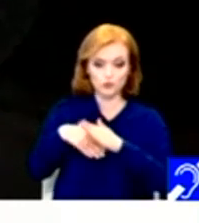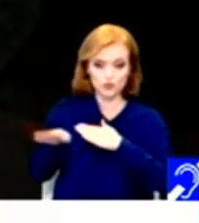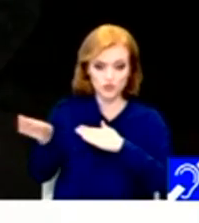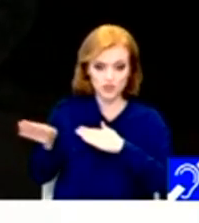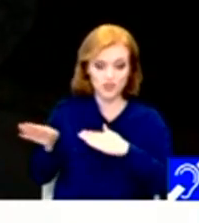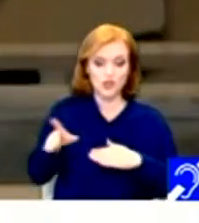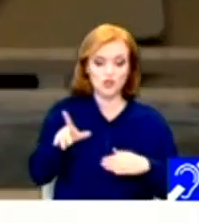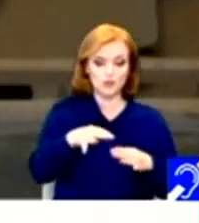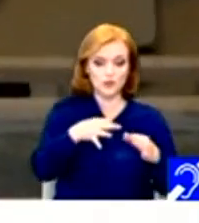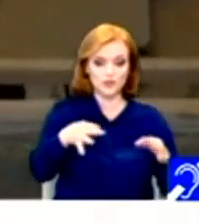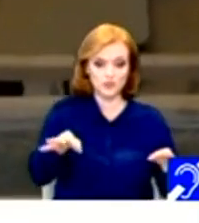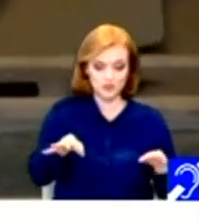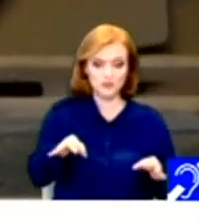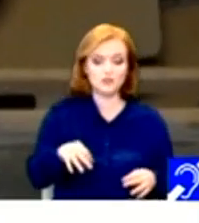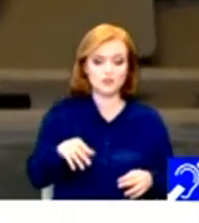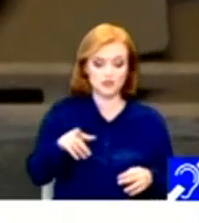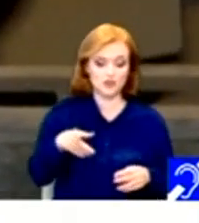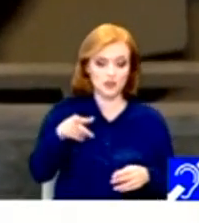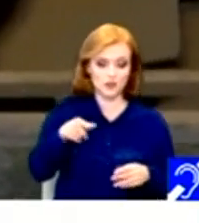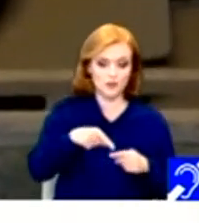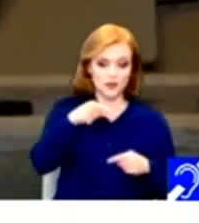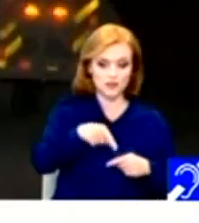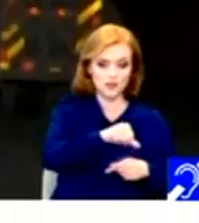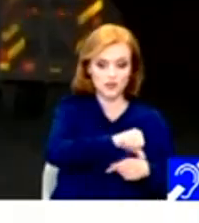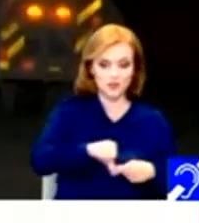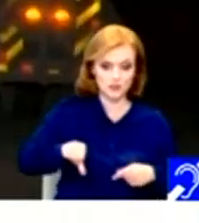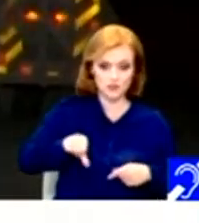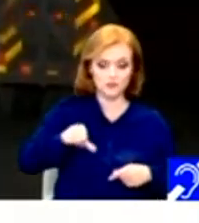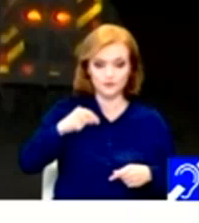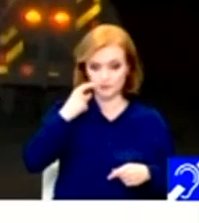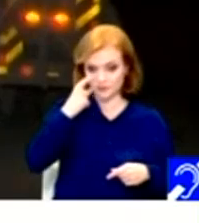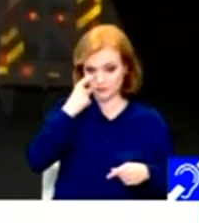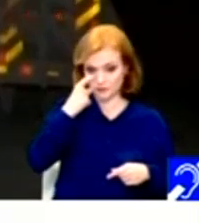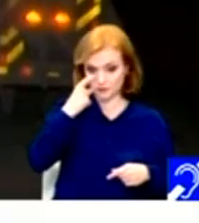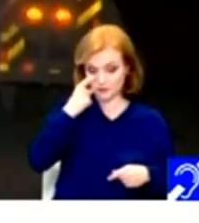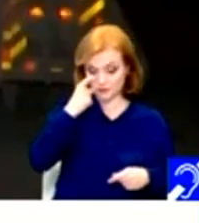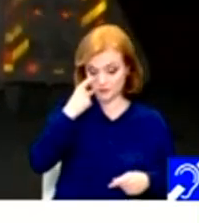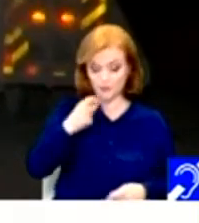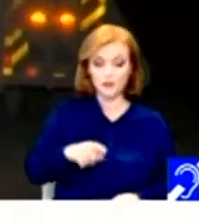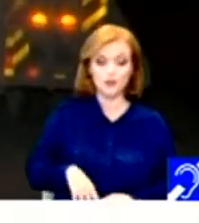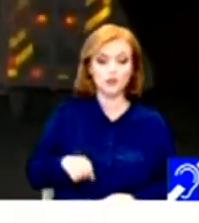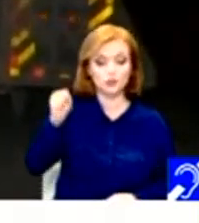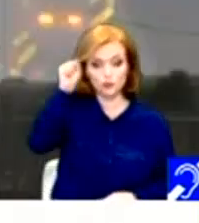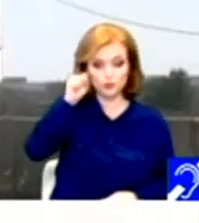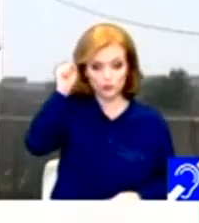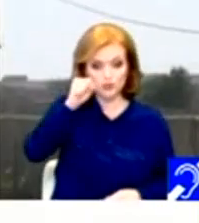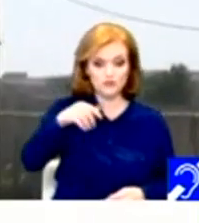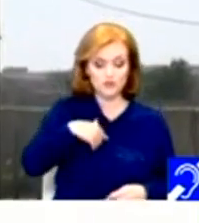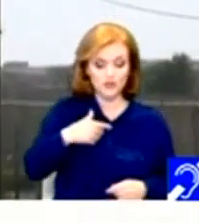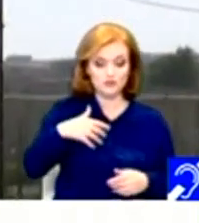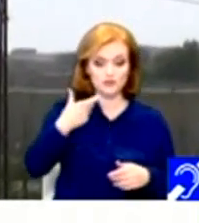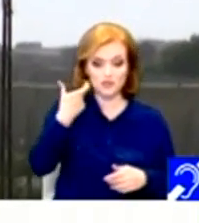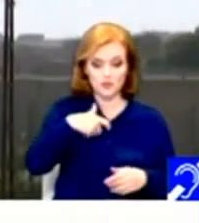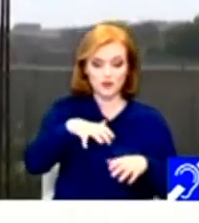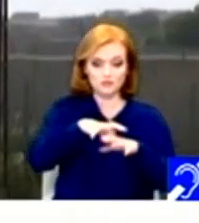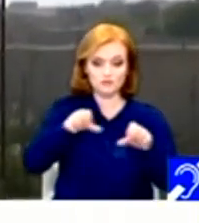ofensivă menită să-i împingă pe militanții curzi dincolo de un perimetru de securitate pe care Turcia vrea să-l instituie în nordul